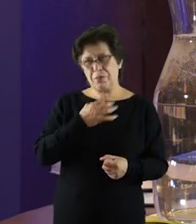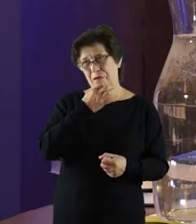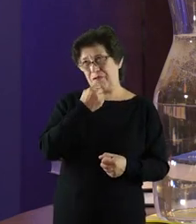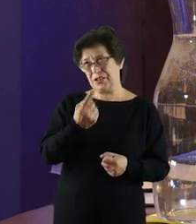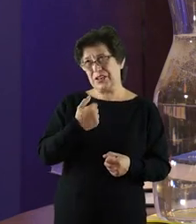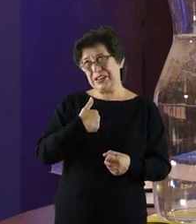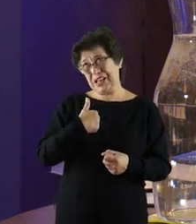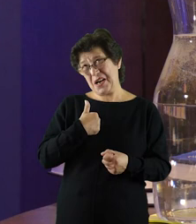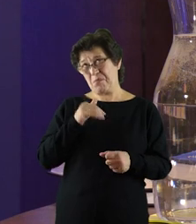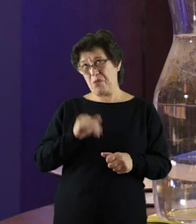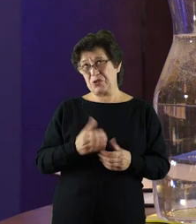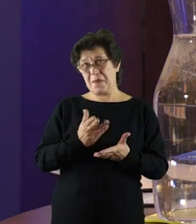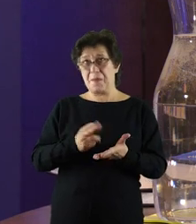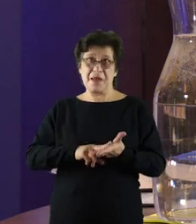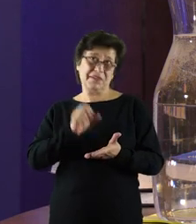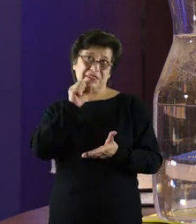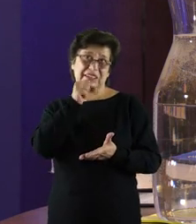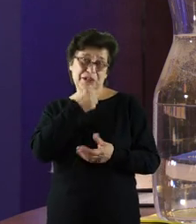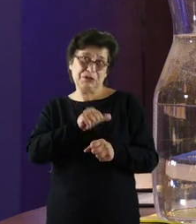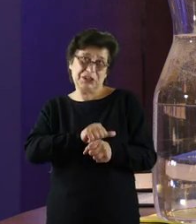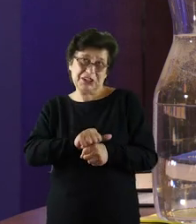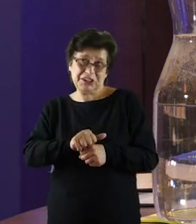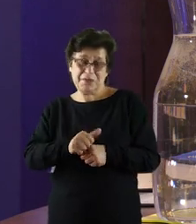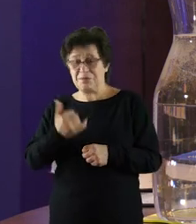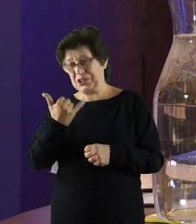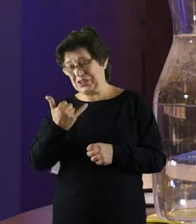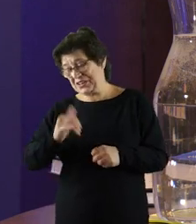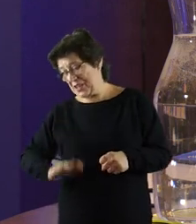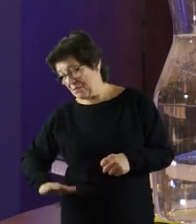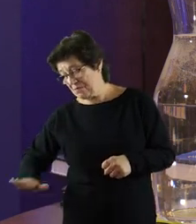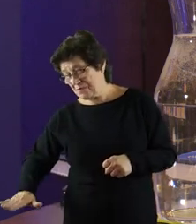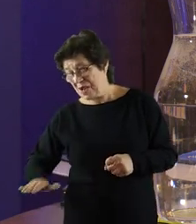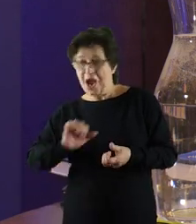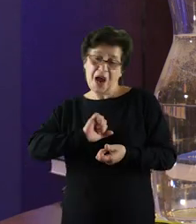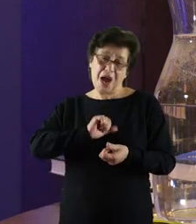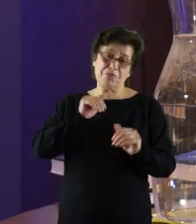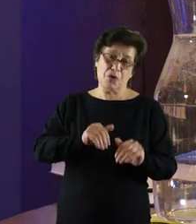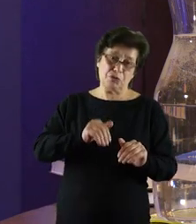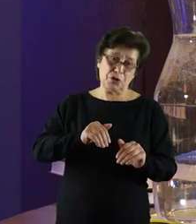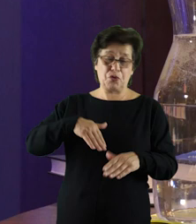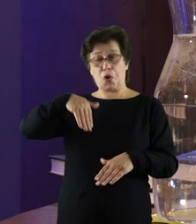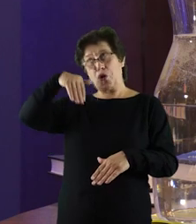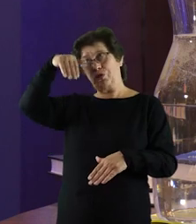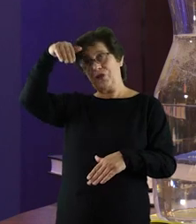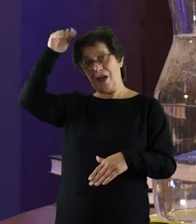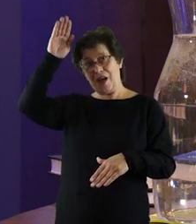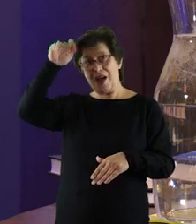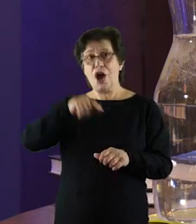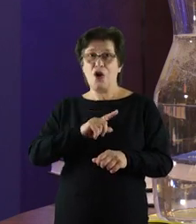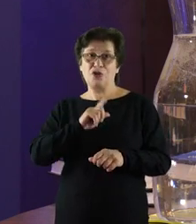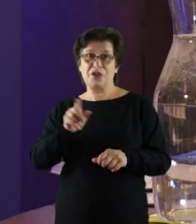może dziecinnieje, a może właśnie dorośleje i uważam, że to wam trzeba poświęcić czas,